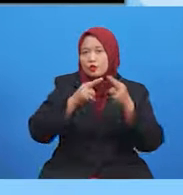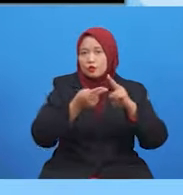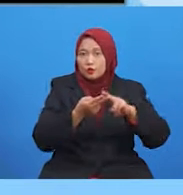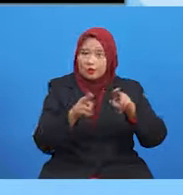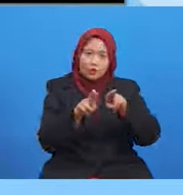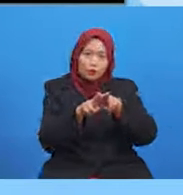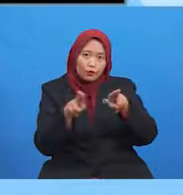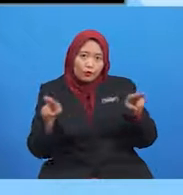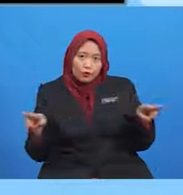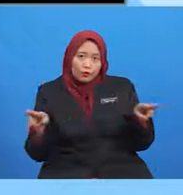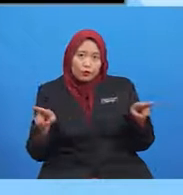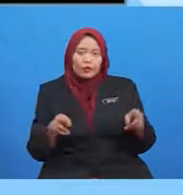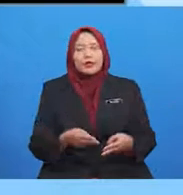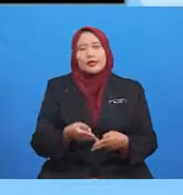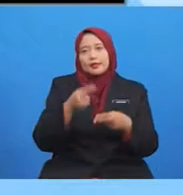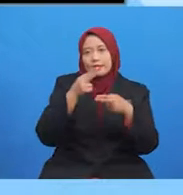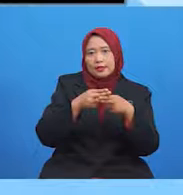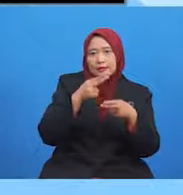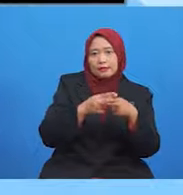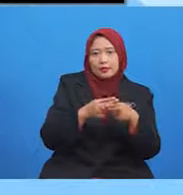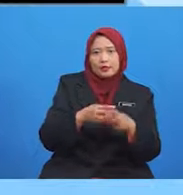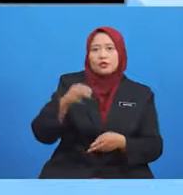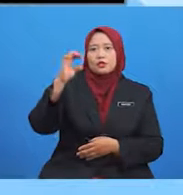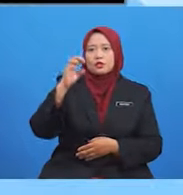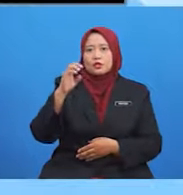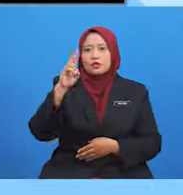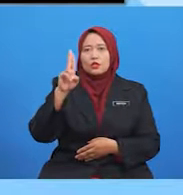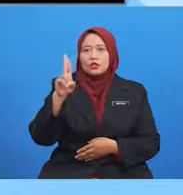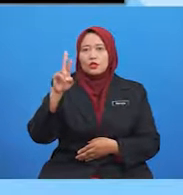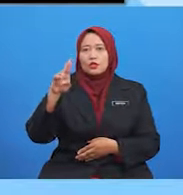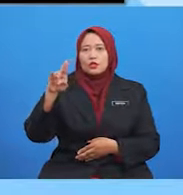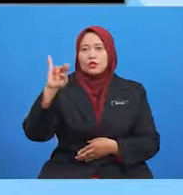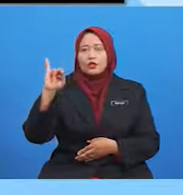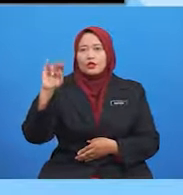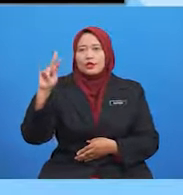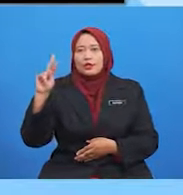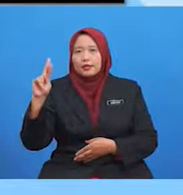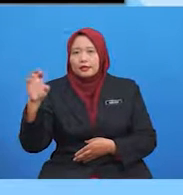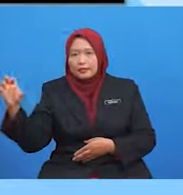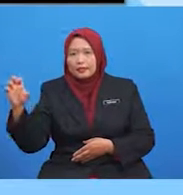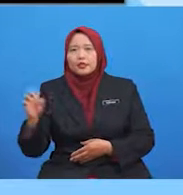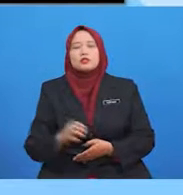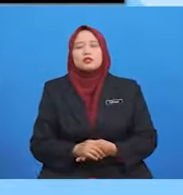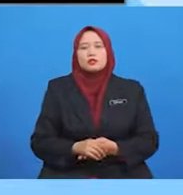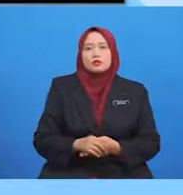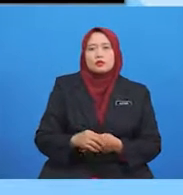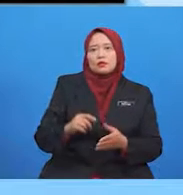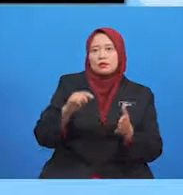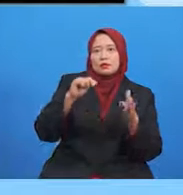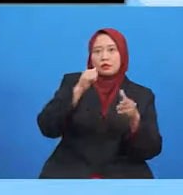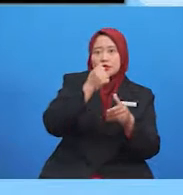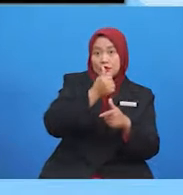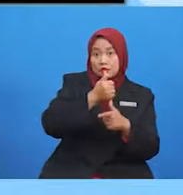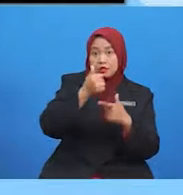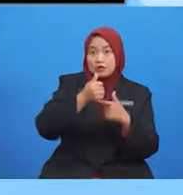bagi keradioaktifan yang pertama diperkenalkan oleh Curie, Cl. Ya,